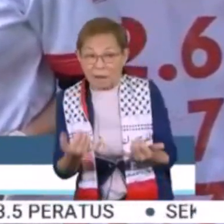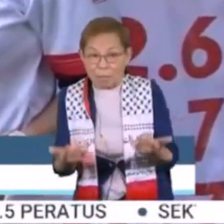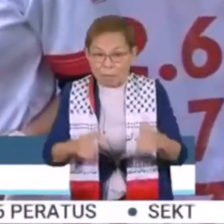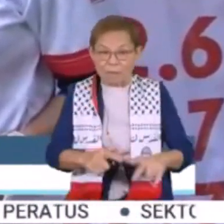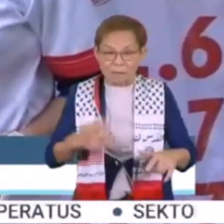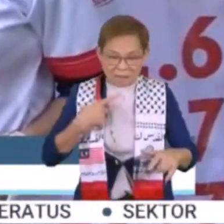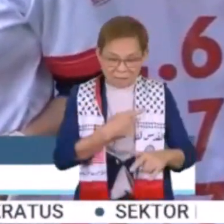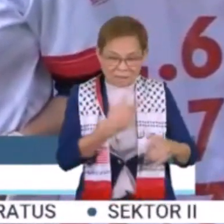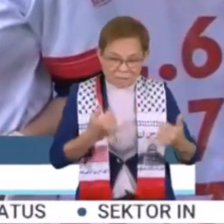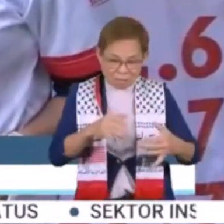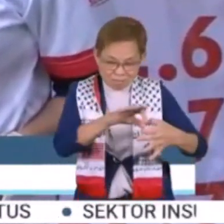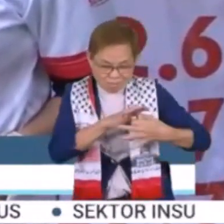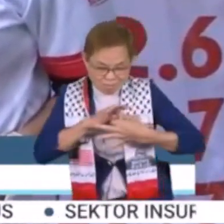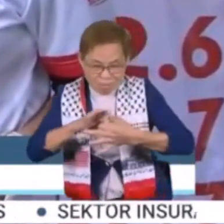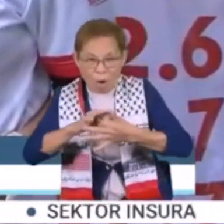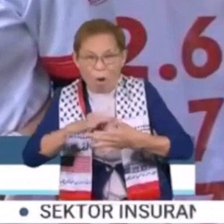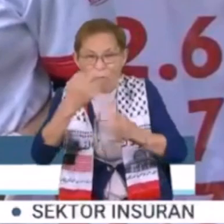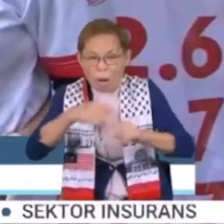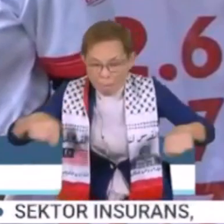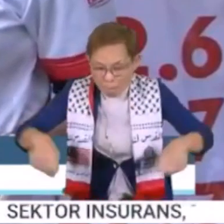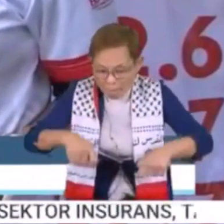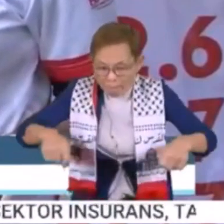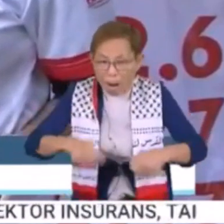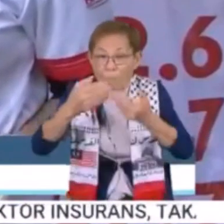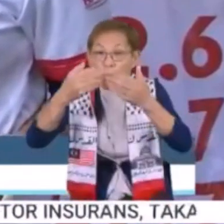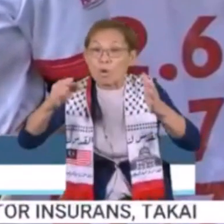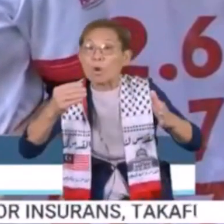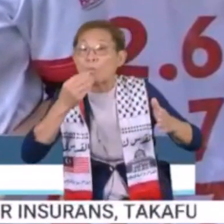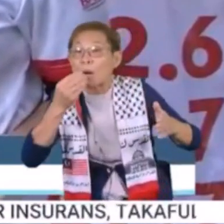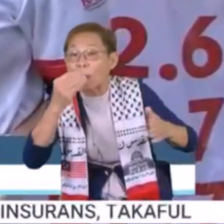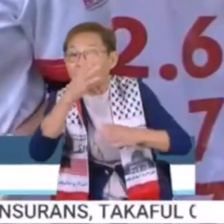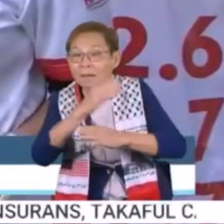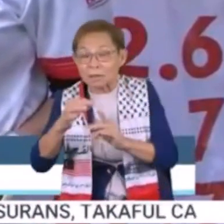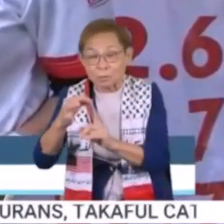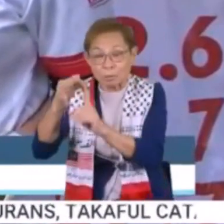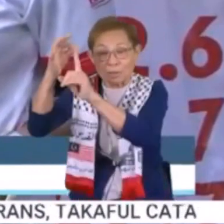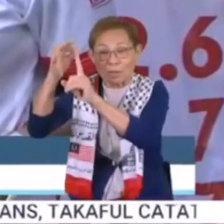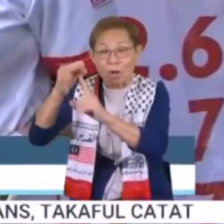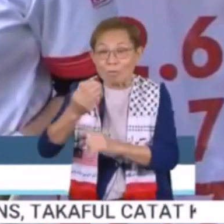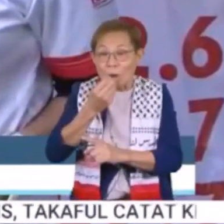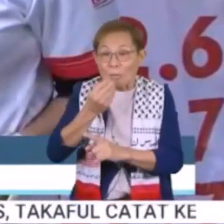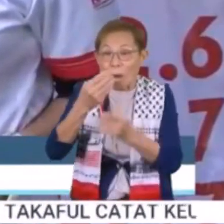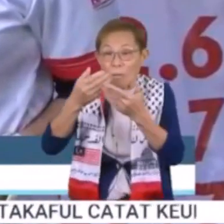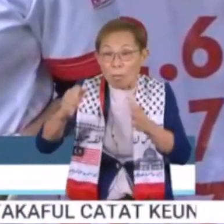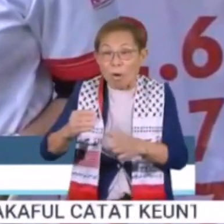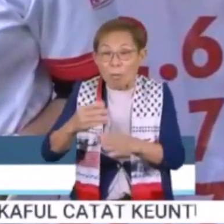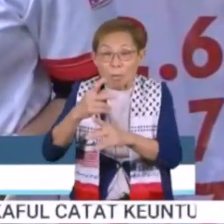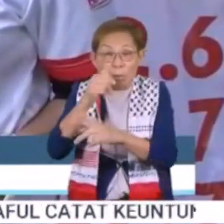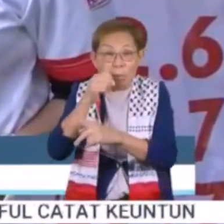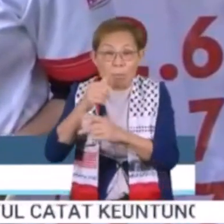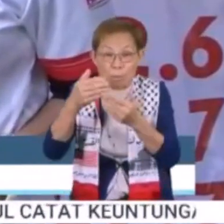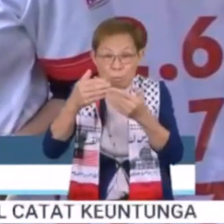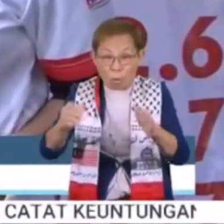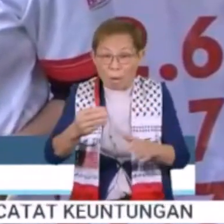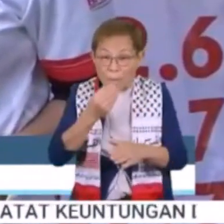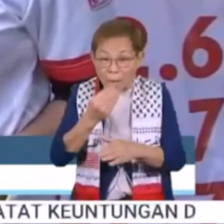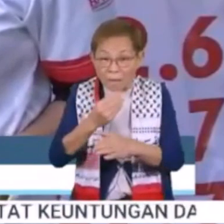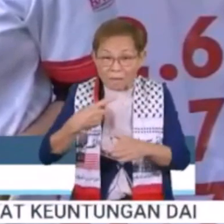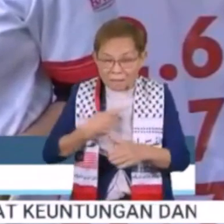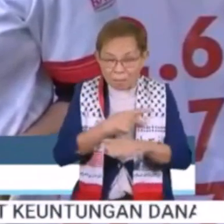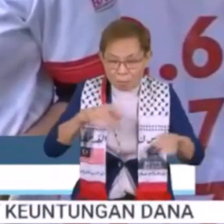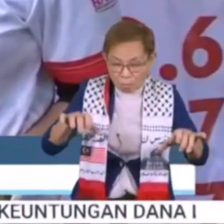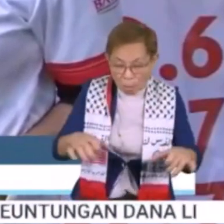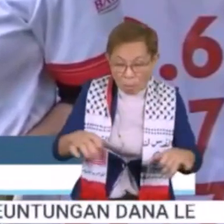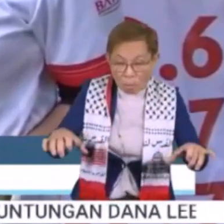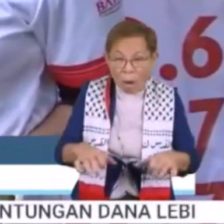sedang bergotong royong menyediakan juadah berbuka puasa. Dan yang istimewanya juadah berbuka puasa kali ini, kita